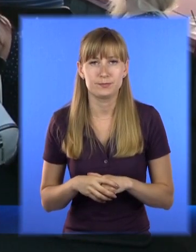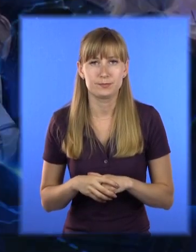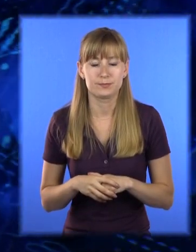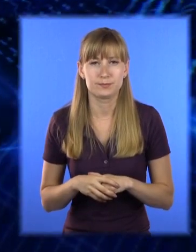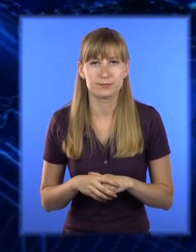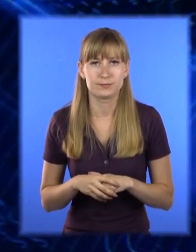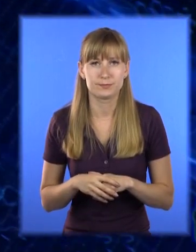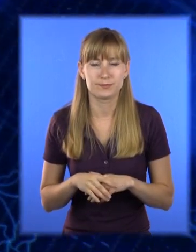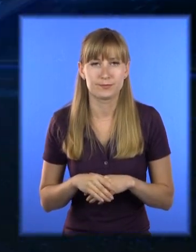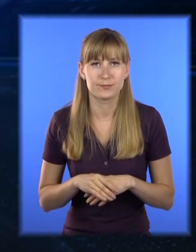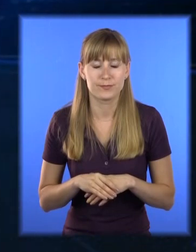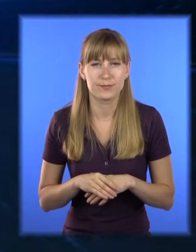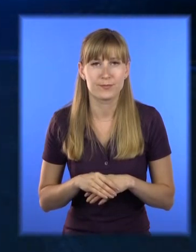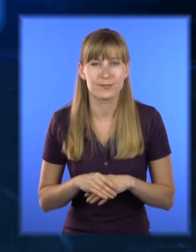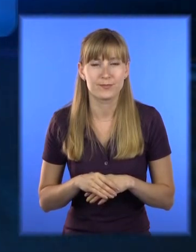19:30.